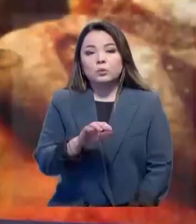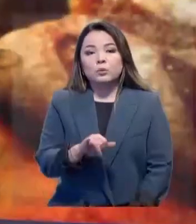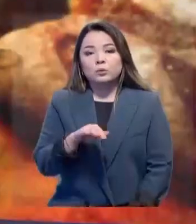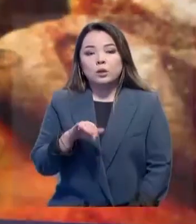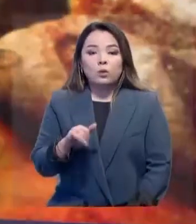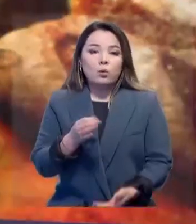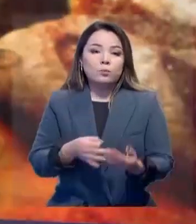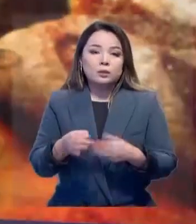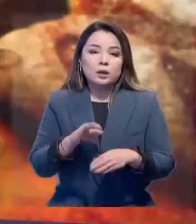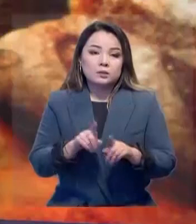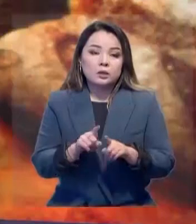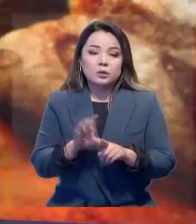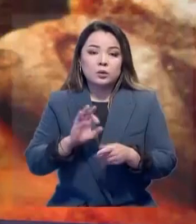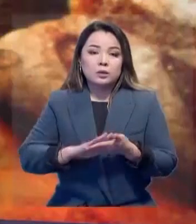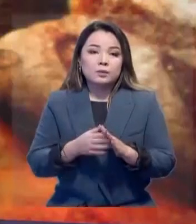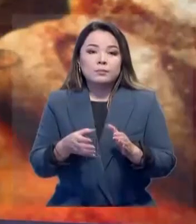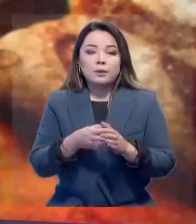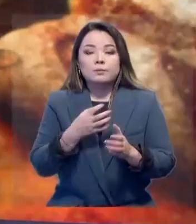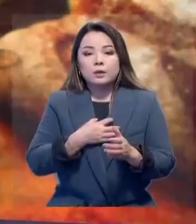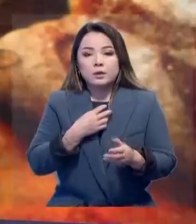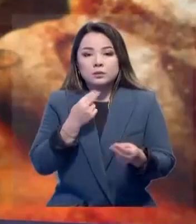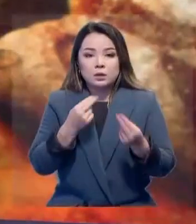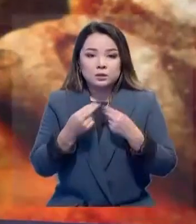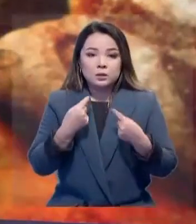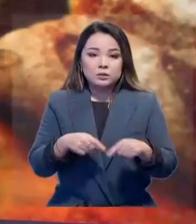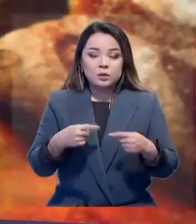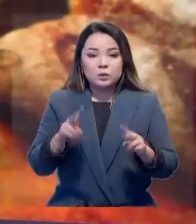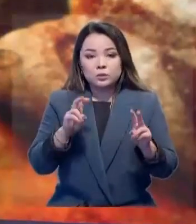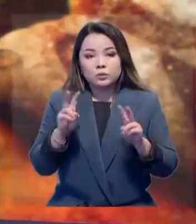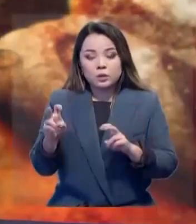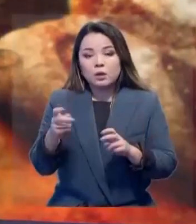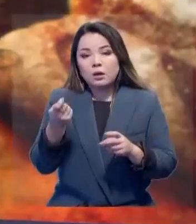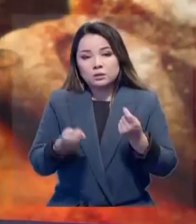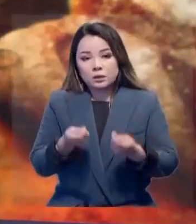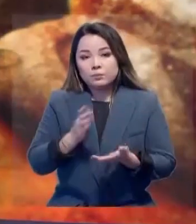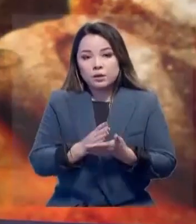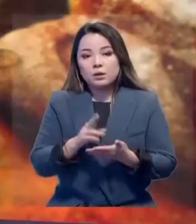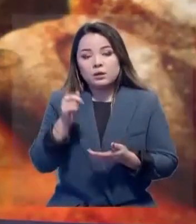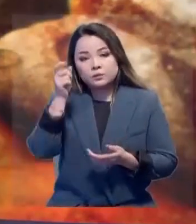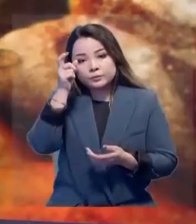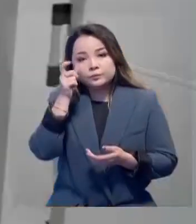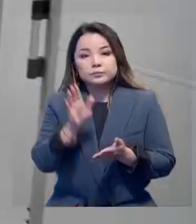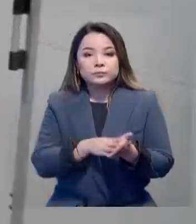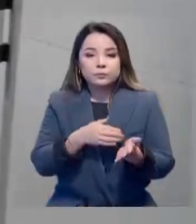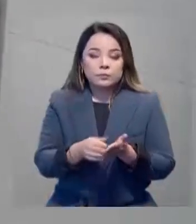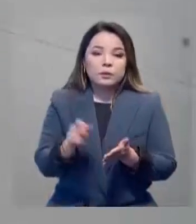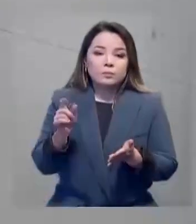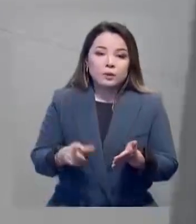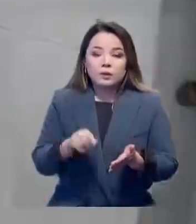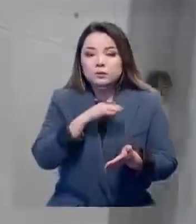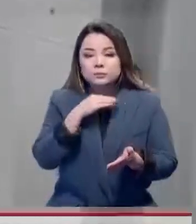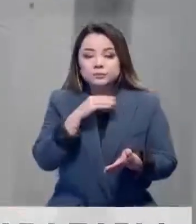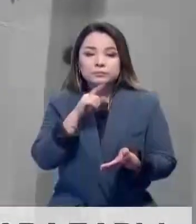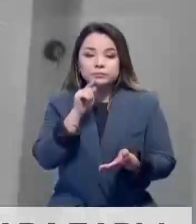Ұлытау облысында әлеуметтік маңызы бар азық-түліктің кейбір түрі арзандаған. Қарақұмық жармасы, күнбағыс майы, қант, тауық еті